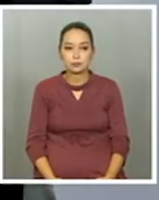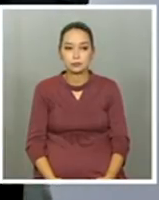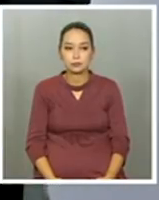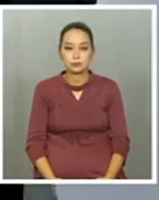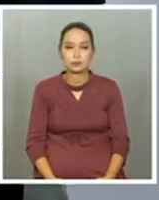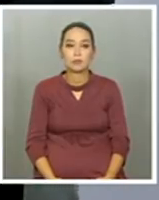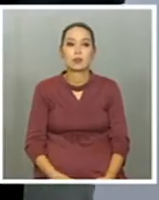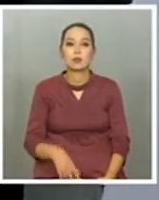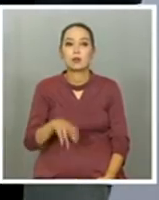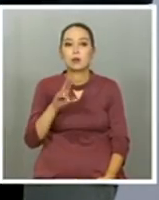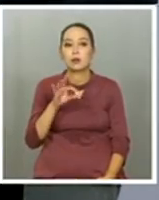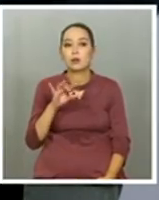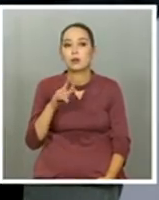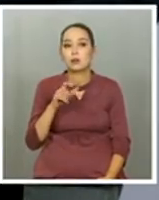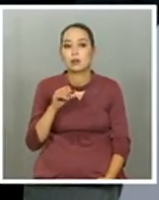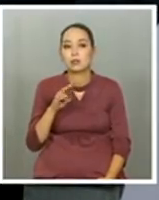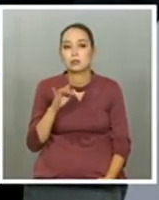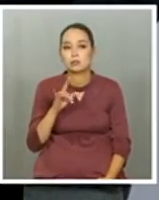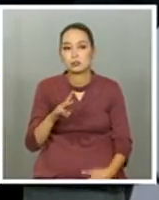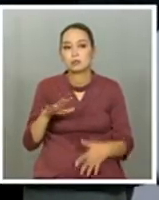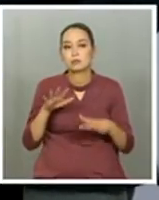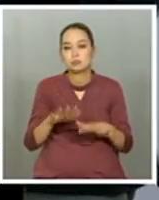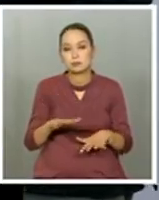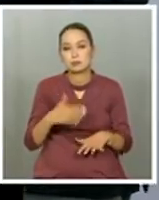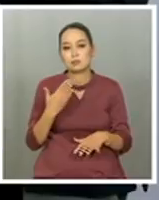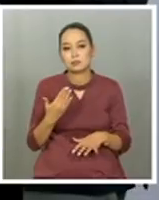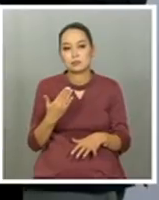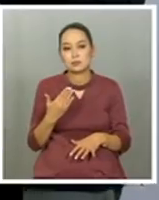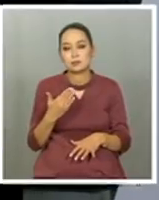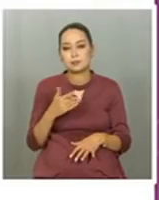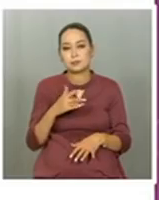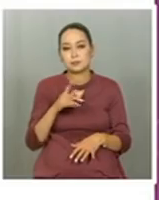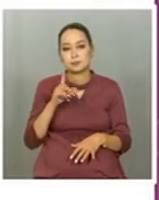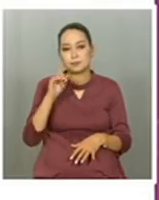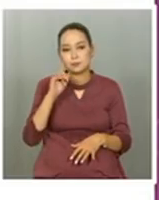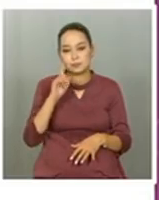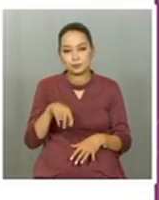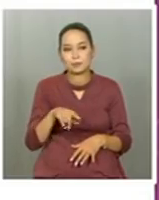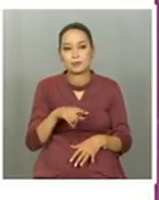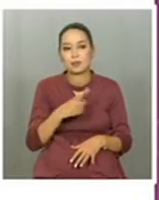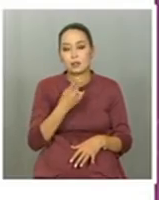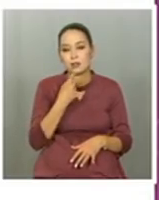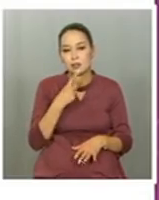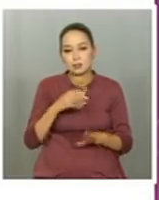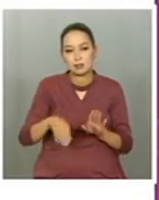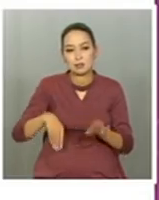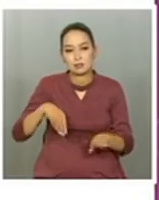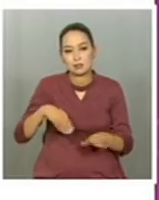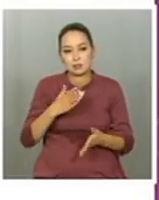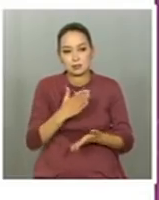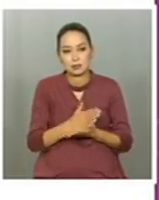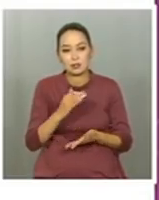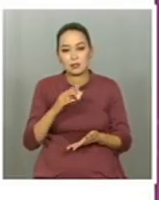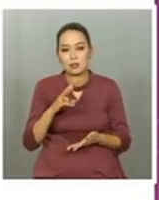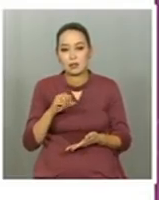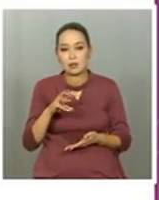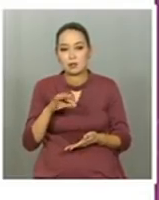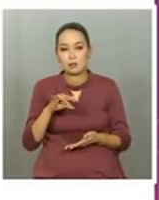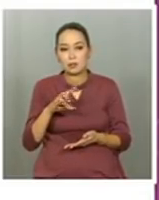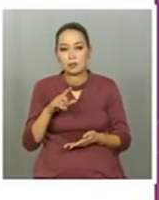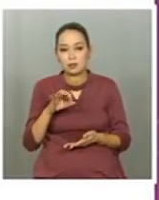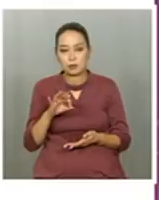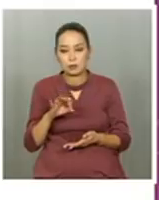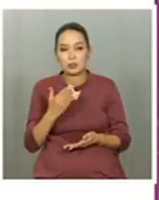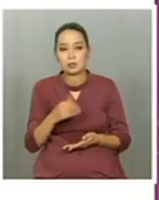Осы слайдта сіздерде Қорғалжын қорығының көріністері ұсынылып отыр. Қорғалжын қорығының ең